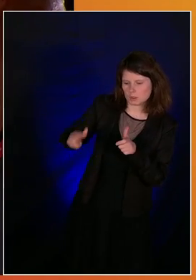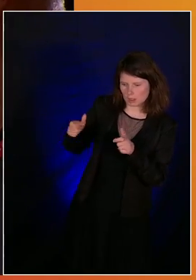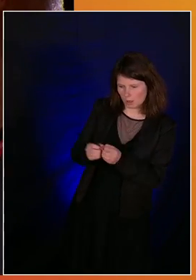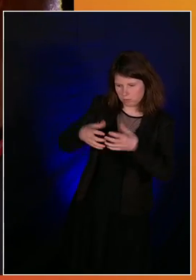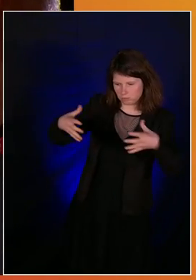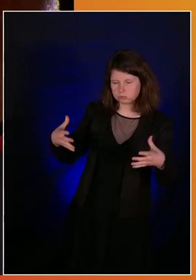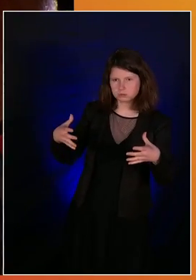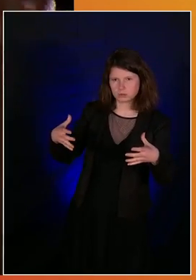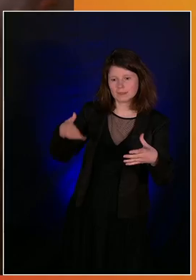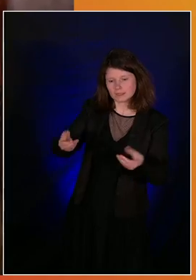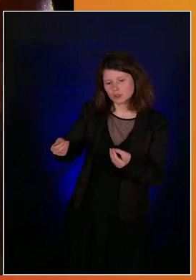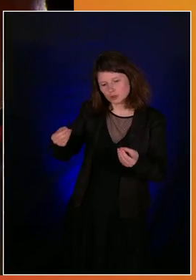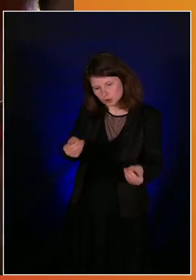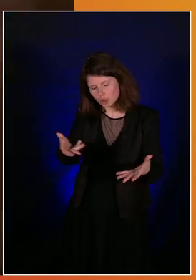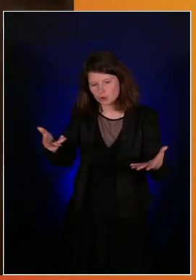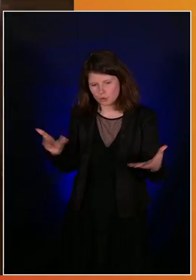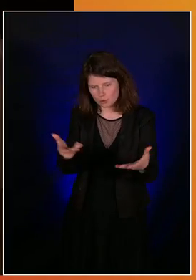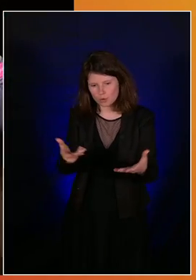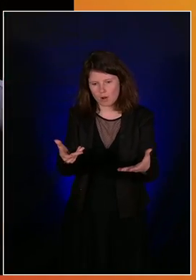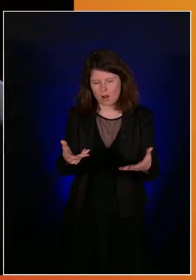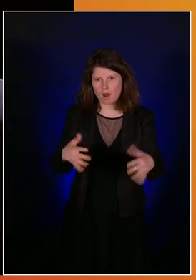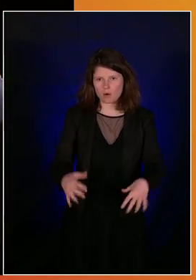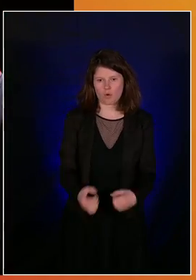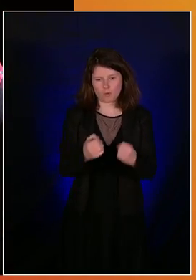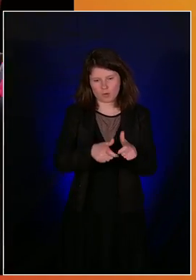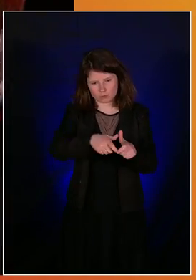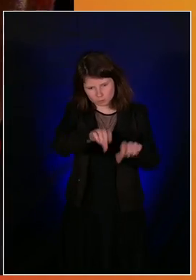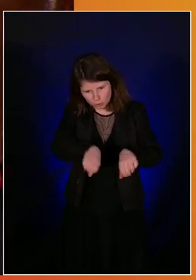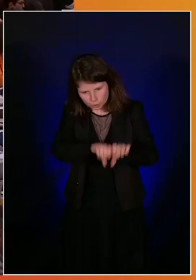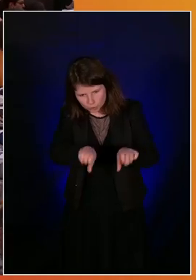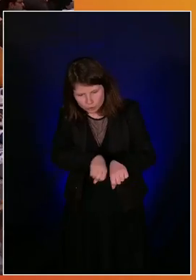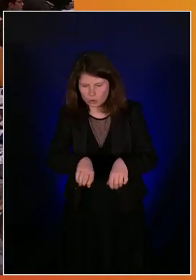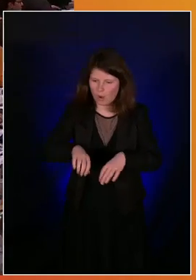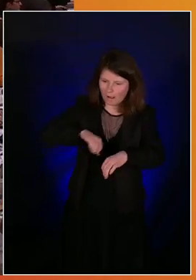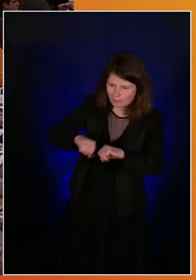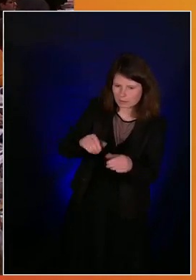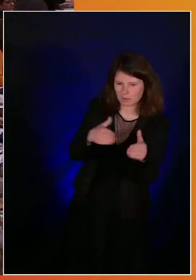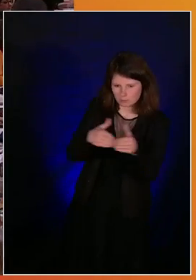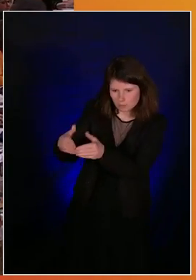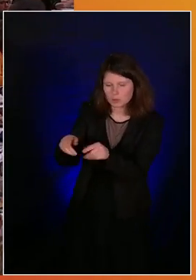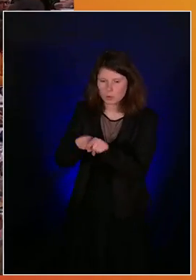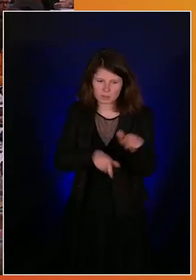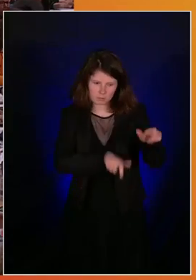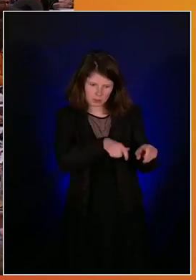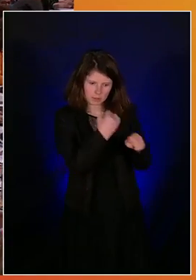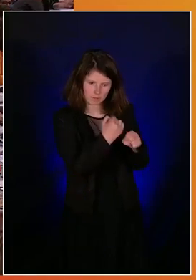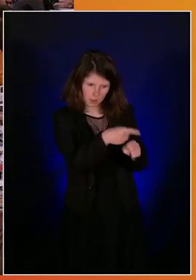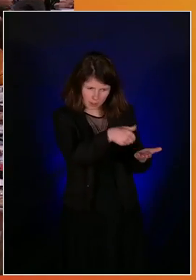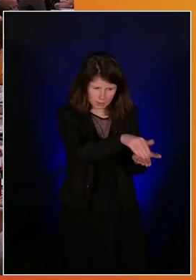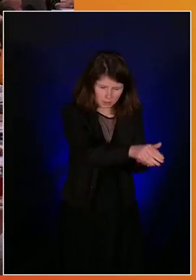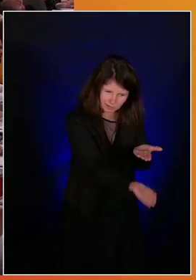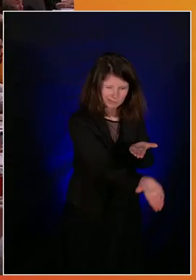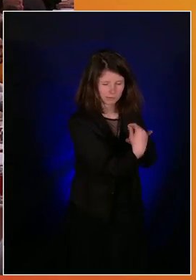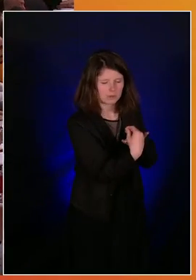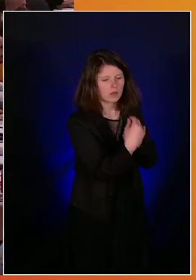permettra le maintien des capacités de production de l'activité portuaire de la remb des travailleurs licenci et